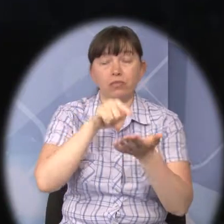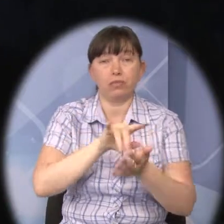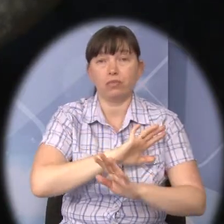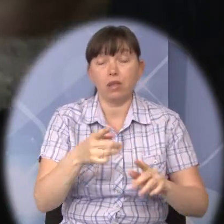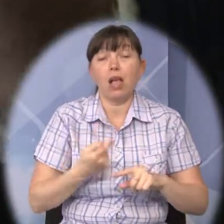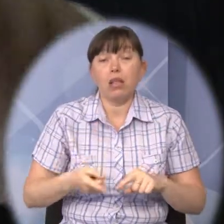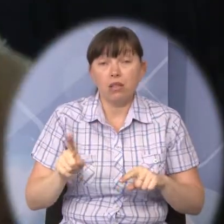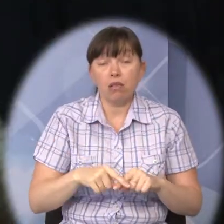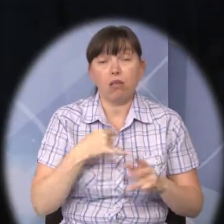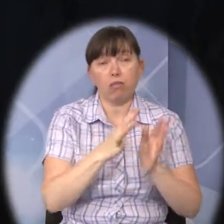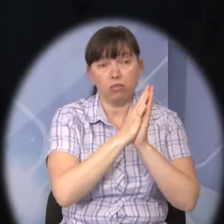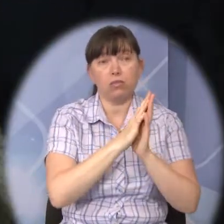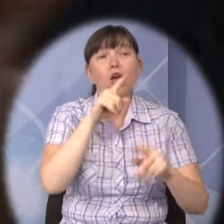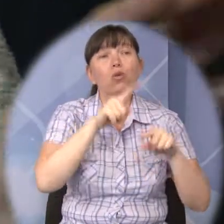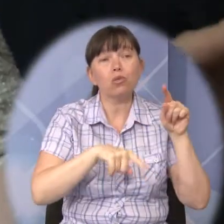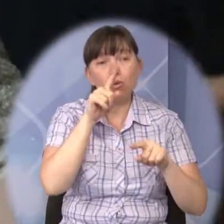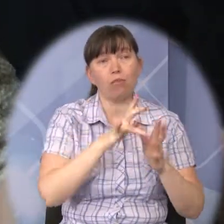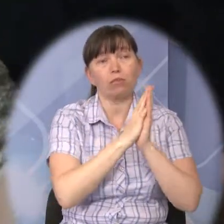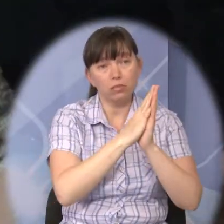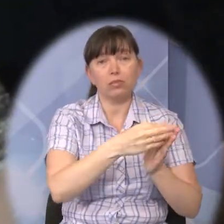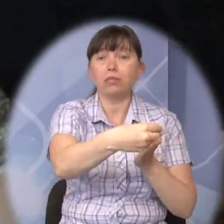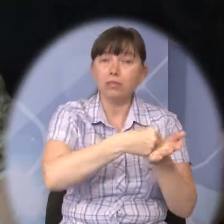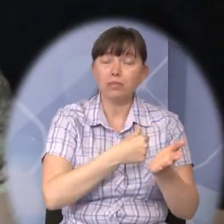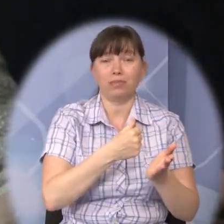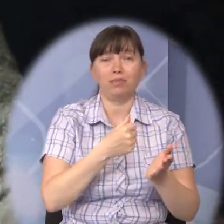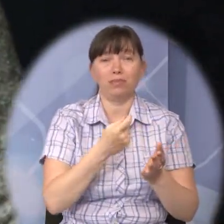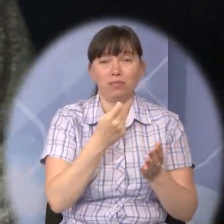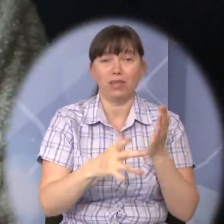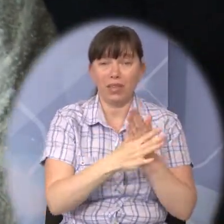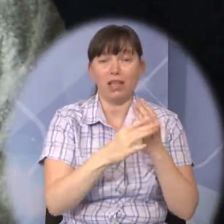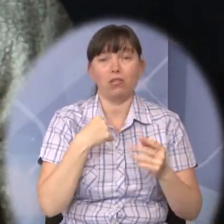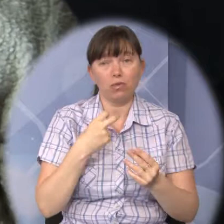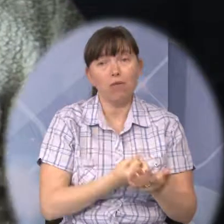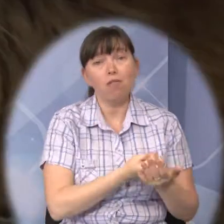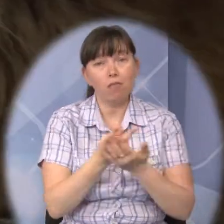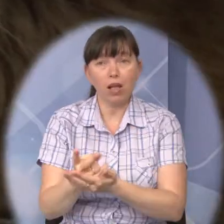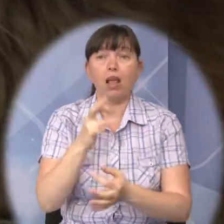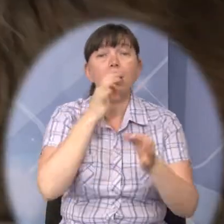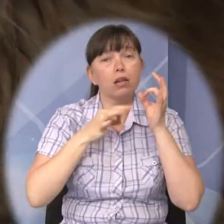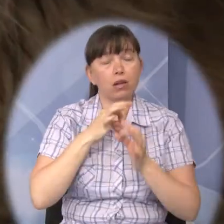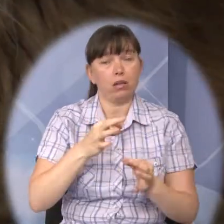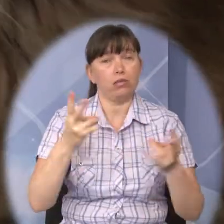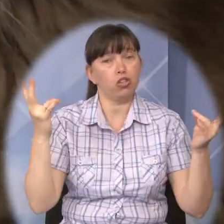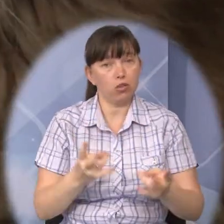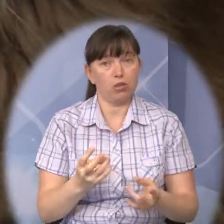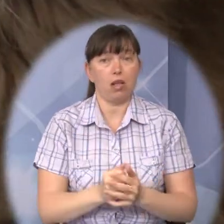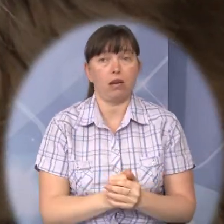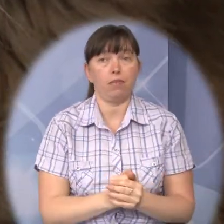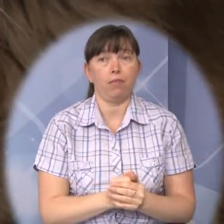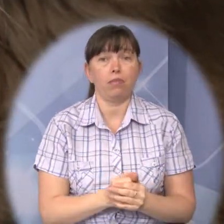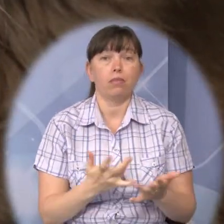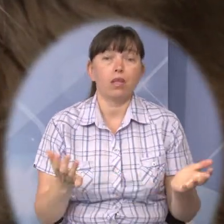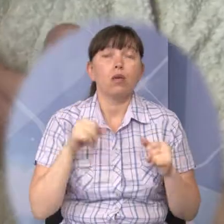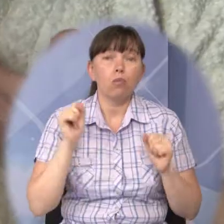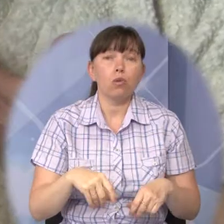beneficia de aceste servicii, așa că a cerut bani de la rude să-și poată plăti un pat într-un spital privat și să-i fie administrate medicamentele